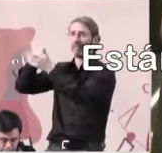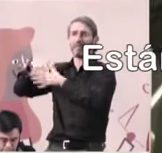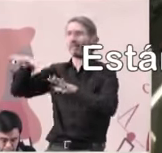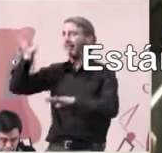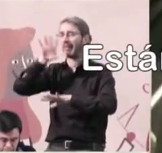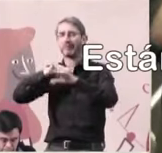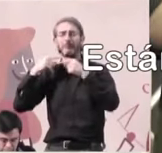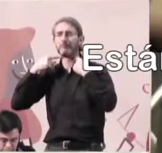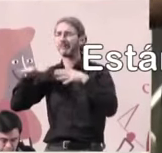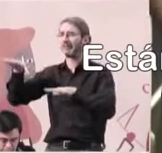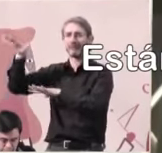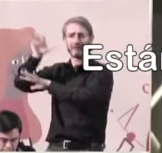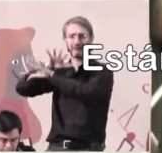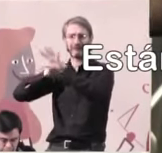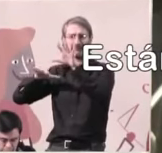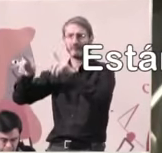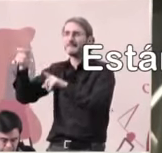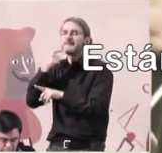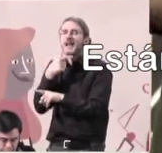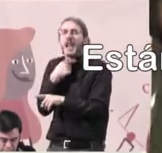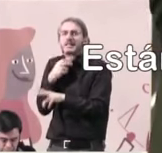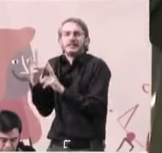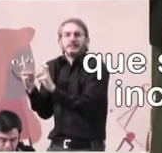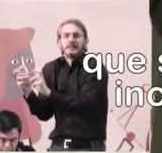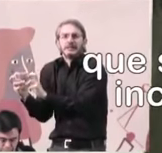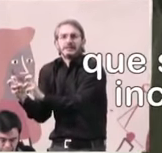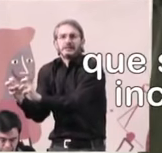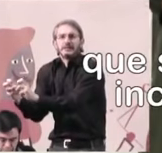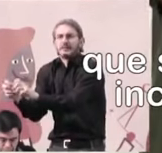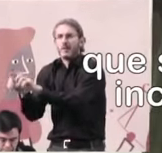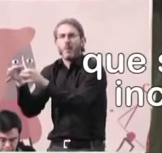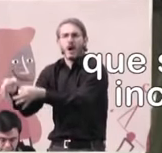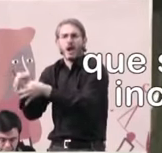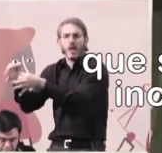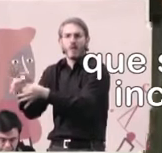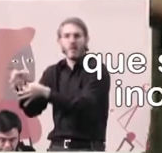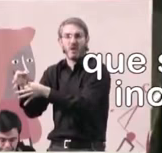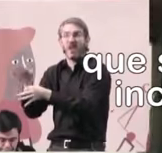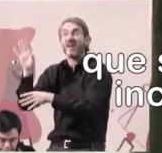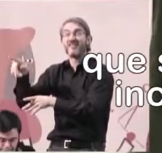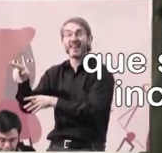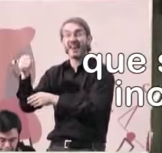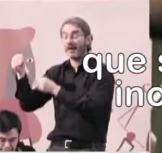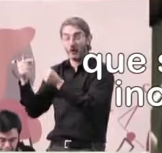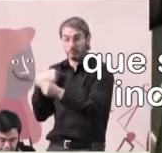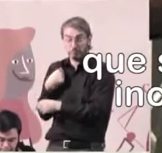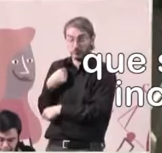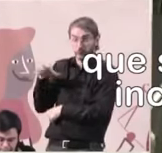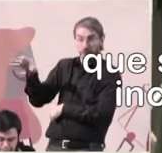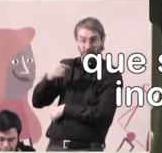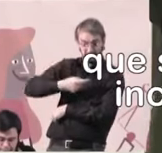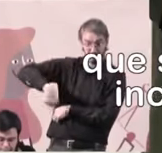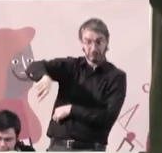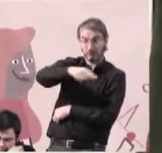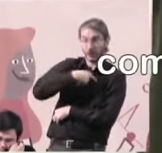tan pendents de simplement autoperpetuar la seva pròpia estructura que són capaços de fer una cosa aparentment incomprensible per al conjunt